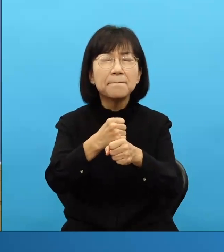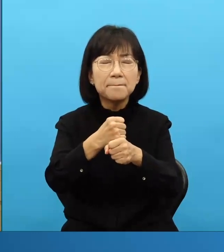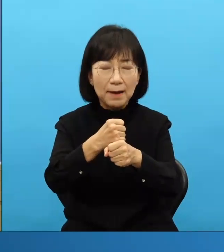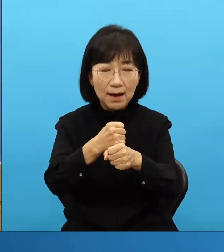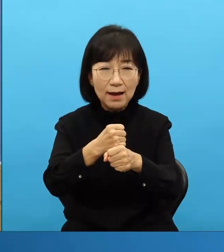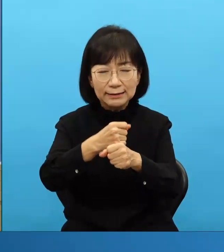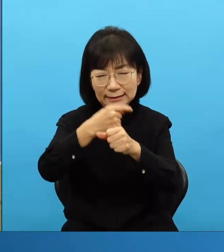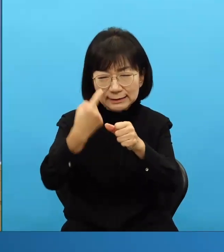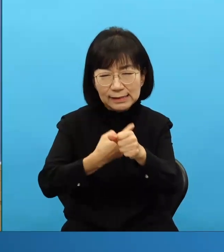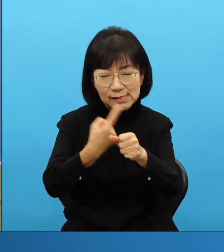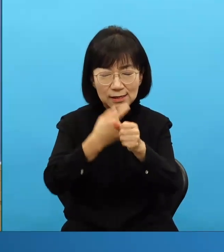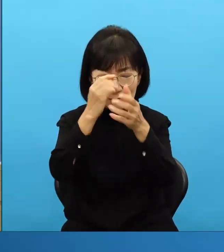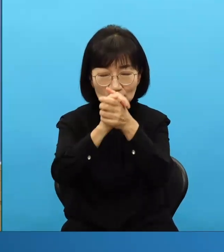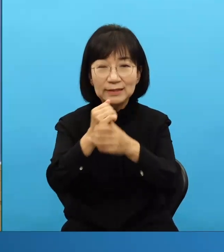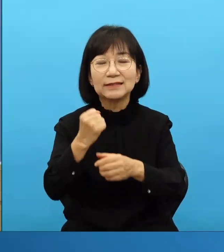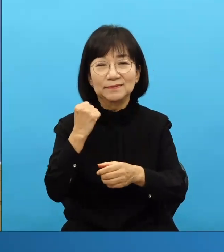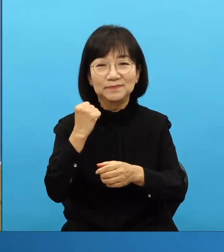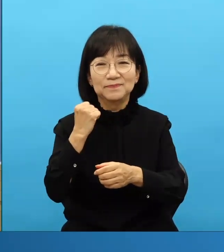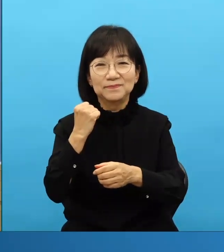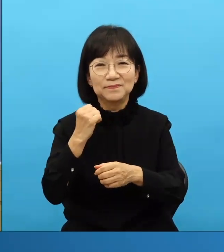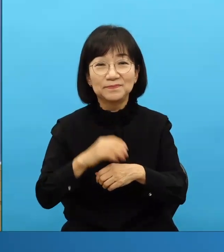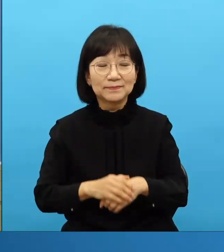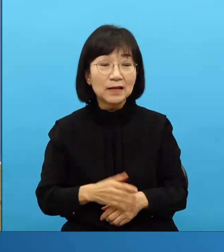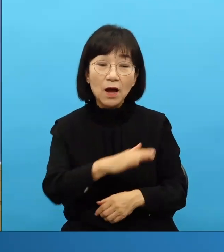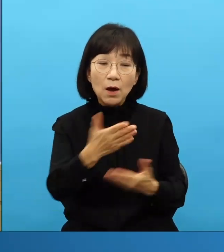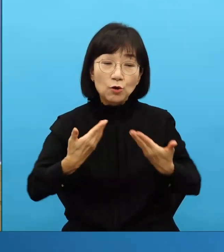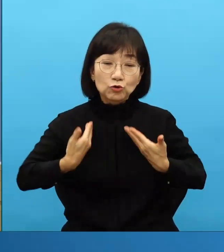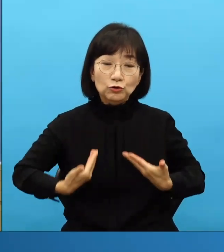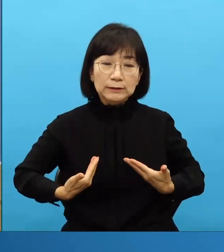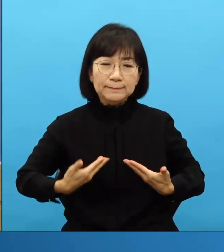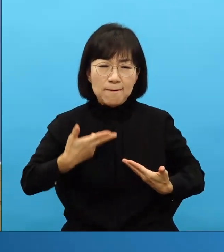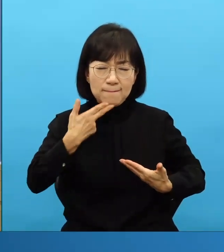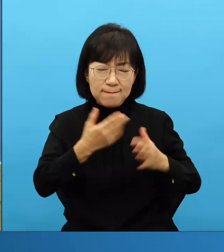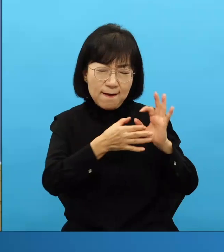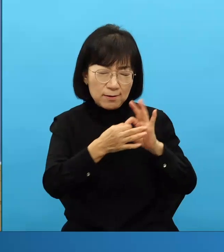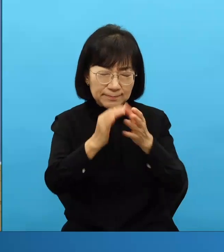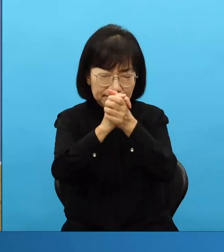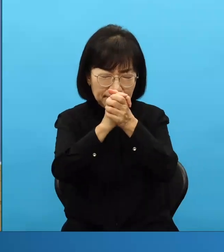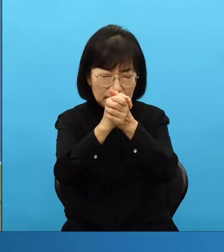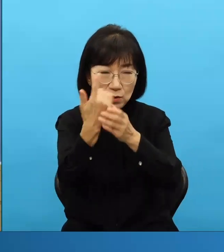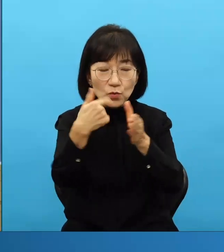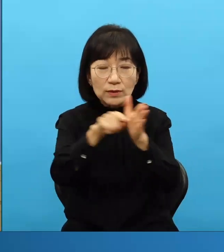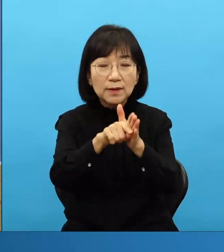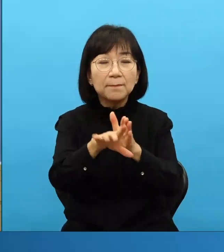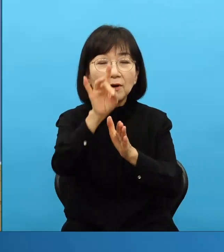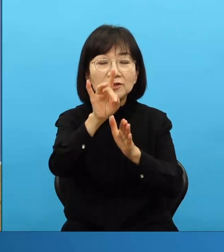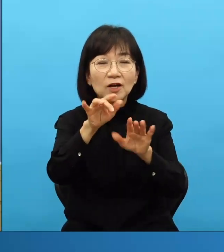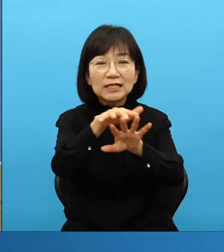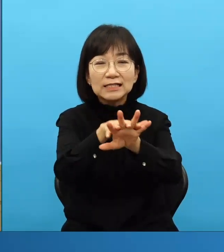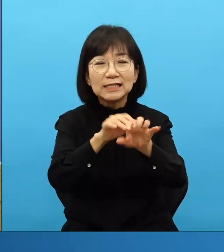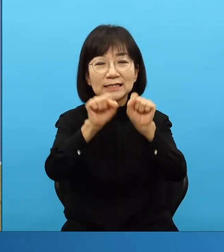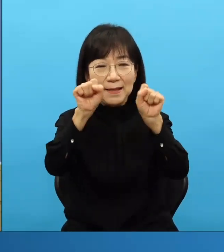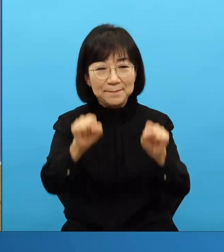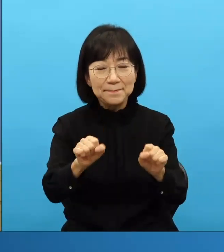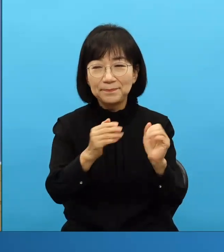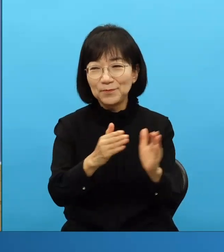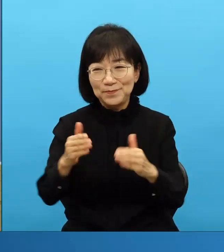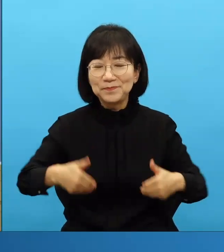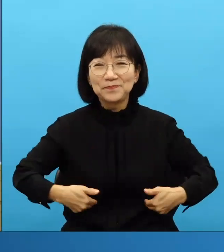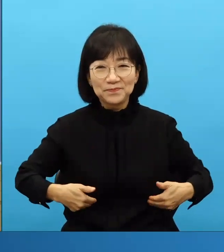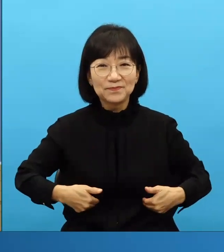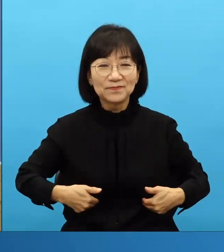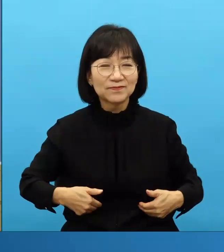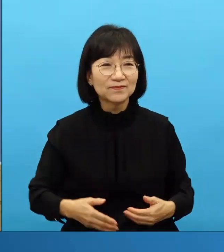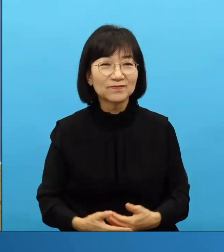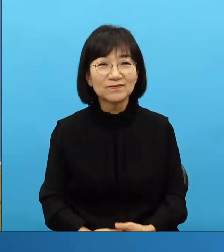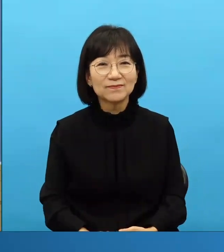24-hour prayer in order to pray like 쉬지 that. 말고 기도하시려면 기도 시스템을 만드셔야 돼요. If you want to pray continuously, you need to have this system